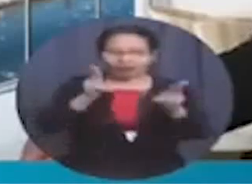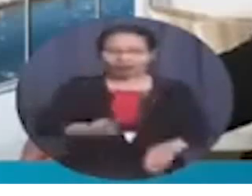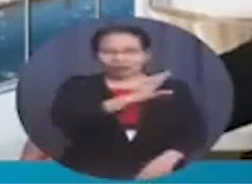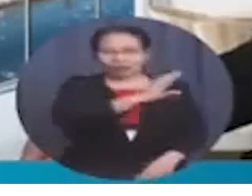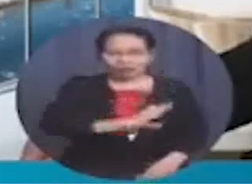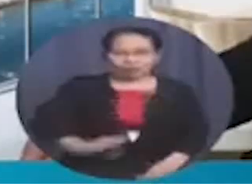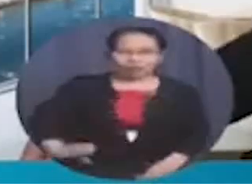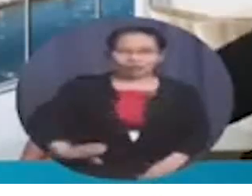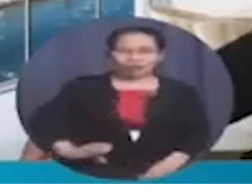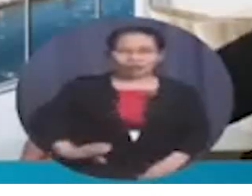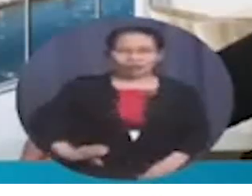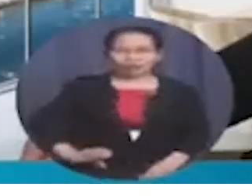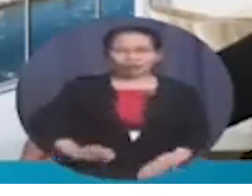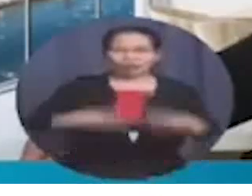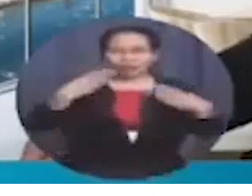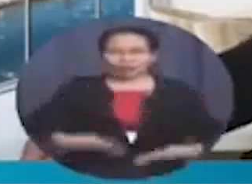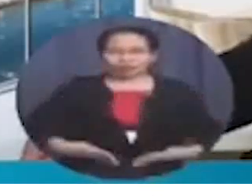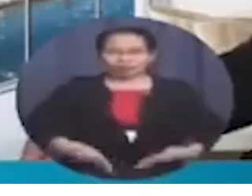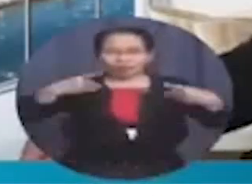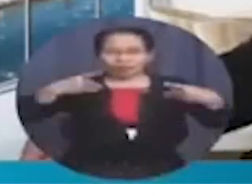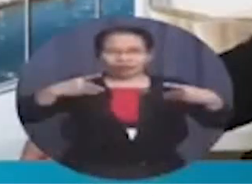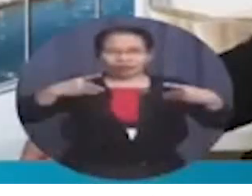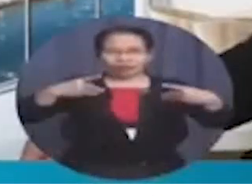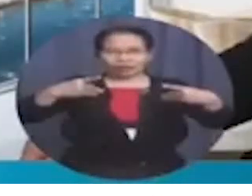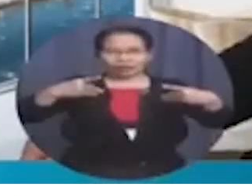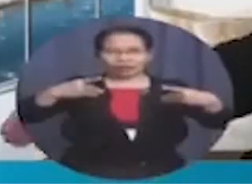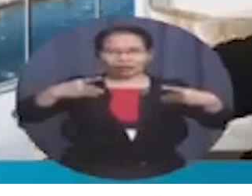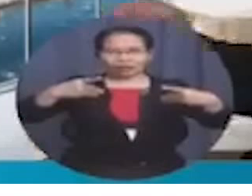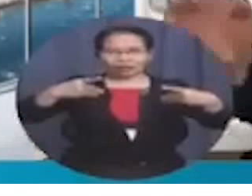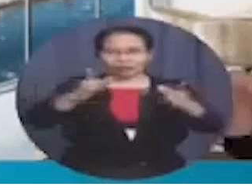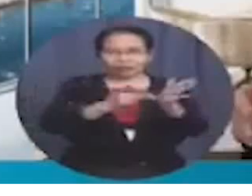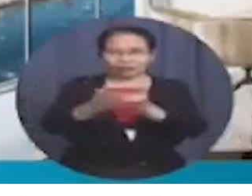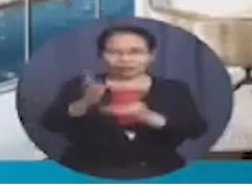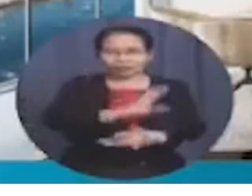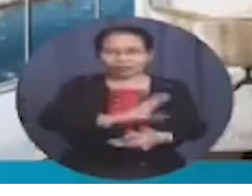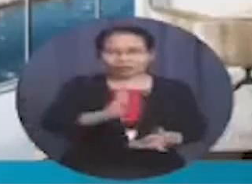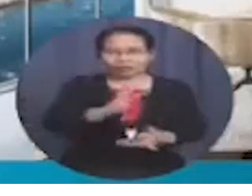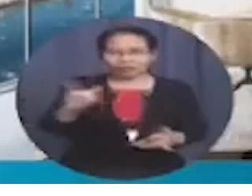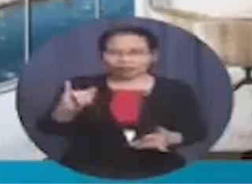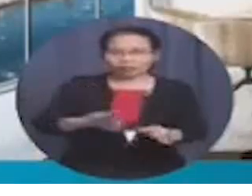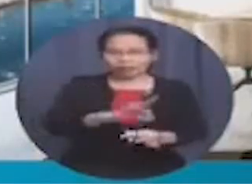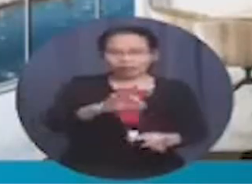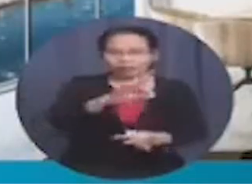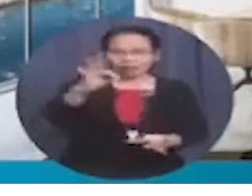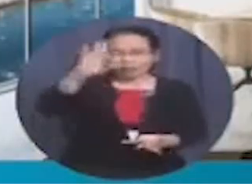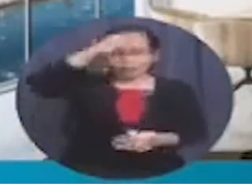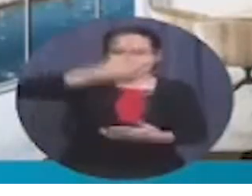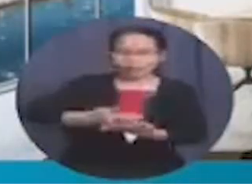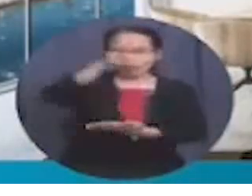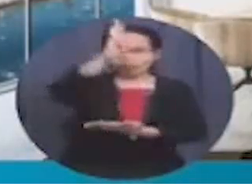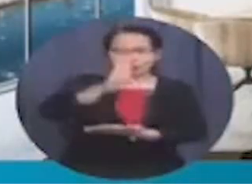Kristo. The body where He dwelt. But Jesus Christ, being the Spirit Son of